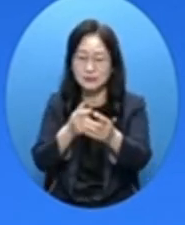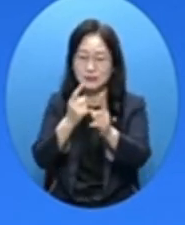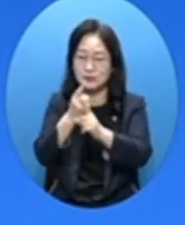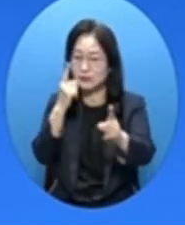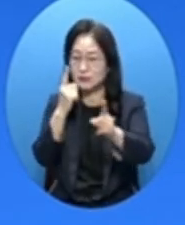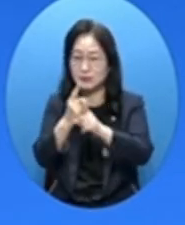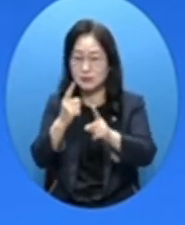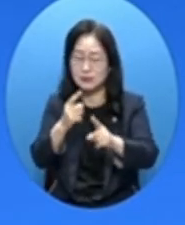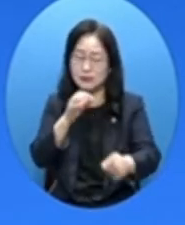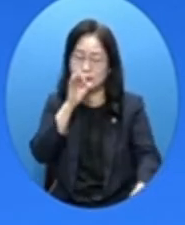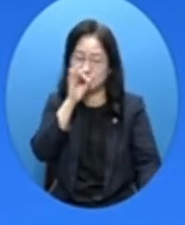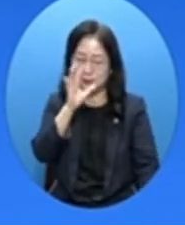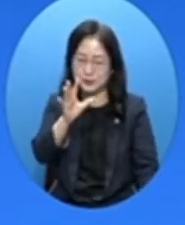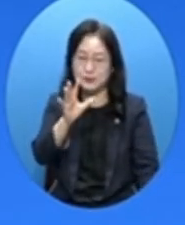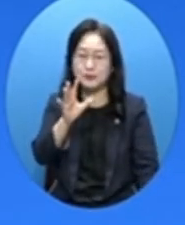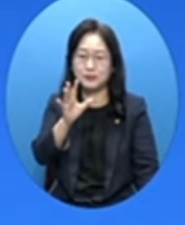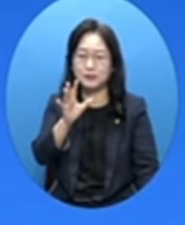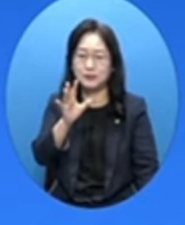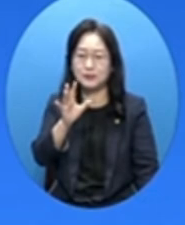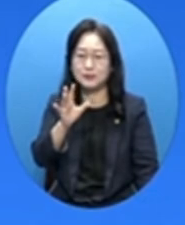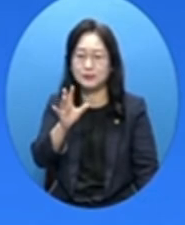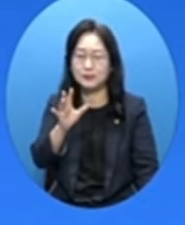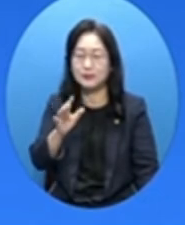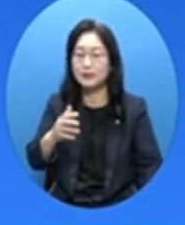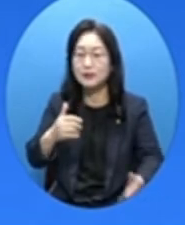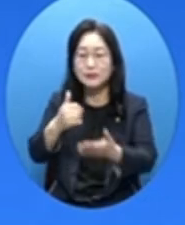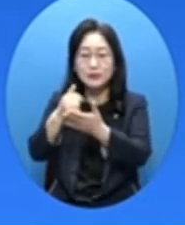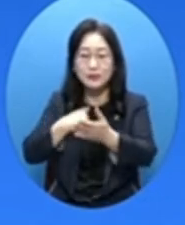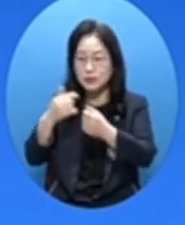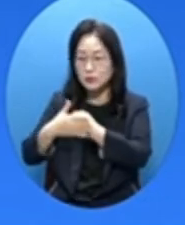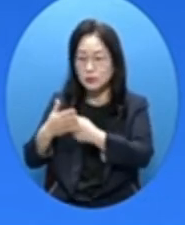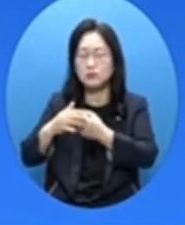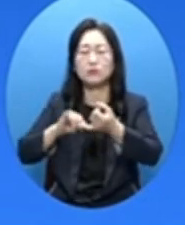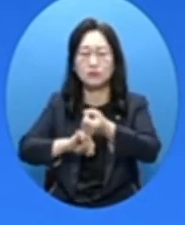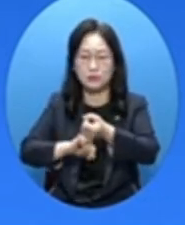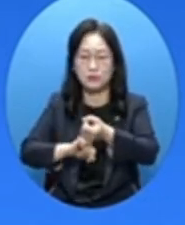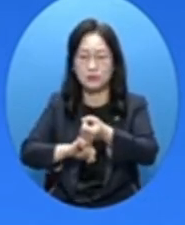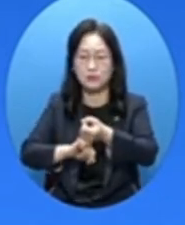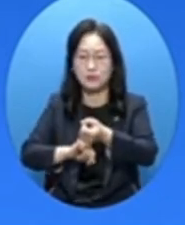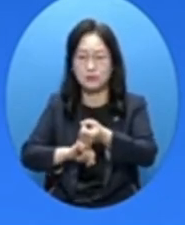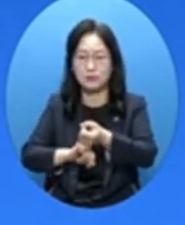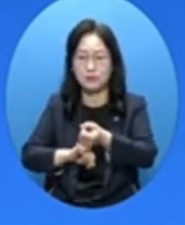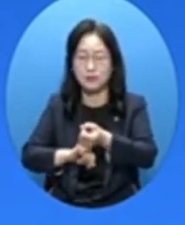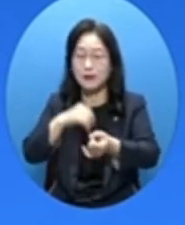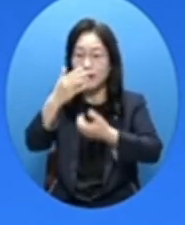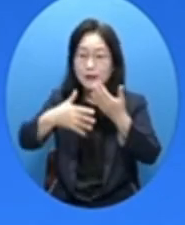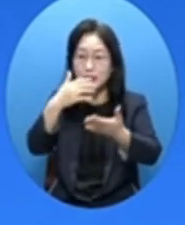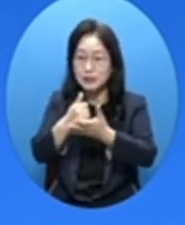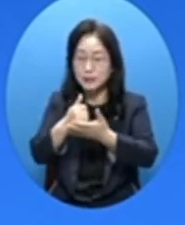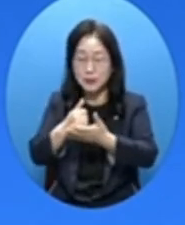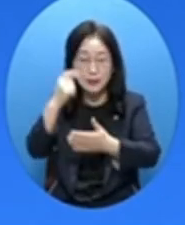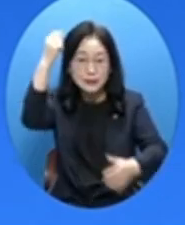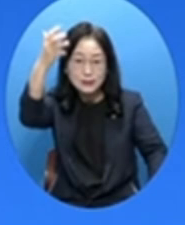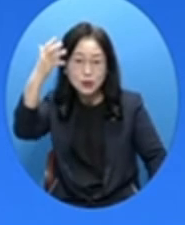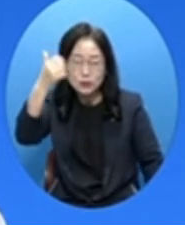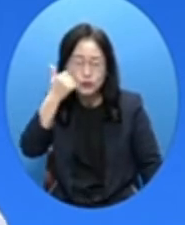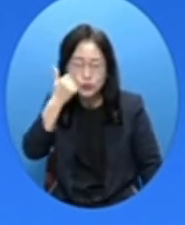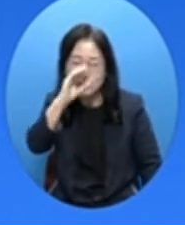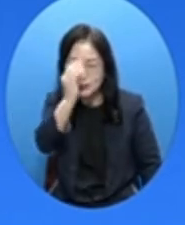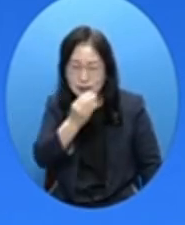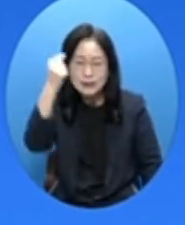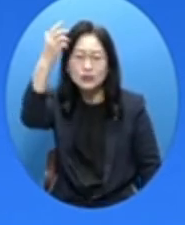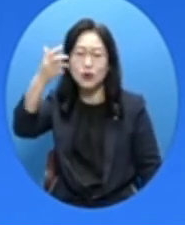승리하며 살아갈 수가 없습니다 주님이 날 도우셔야 됩니다 하나님의 영신 성령께서